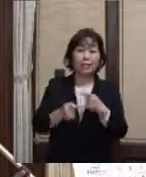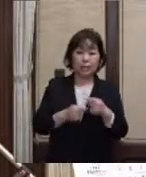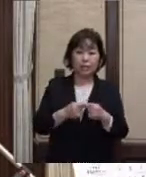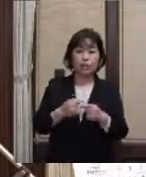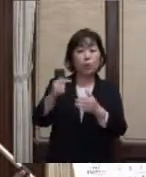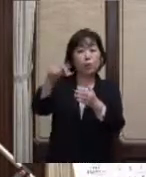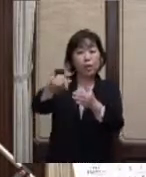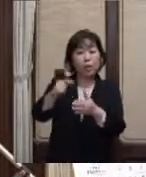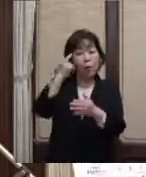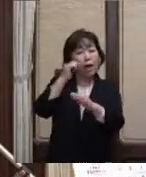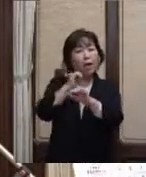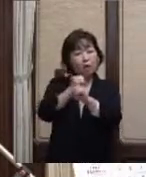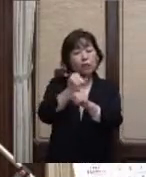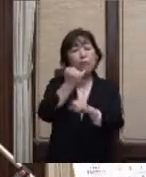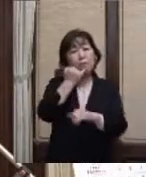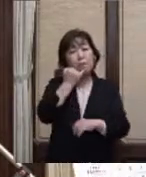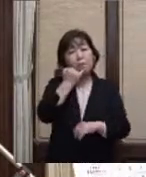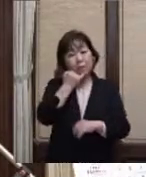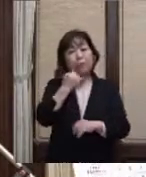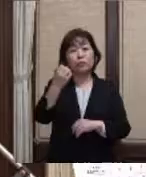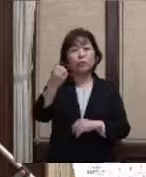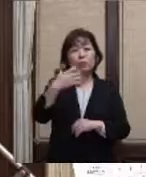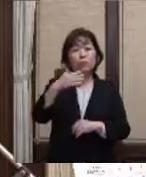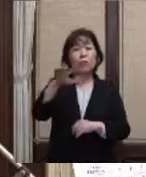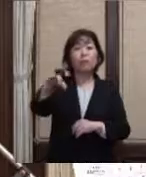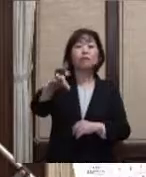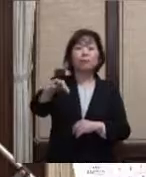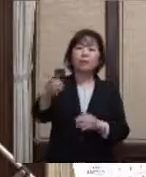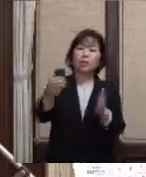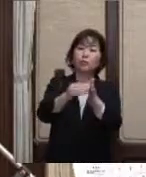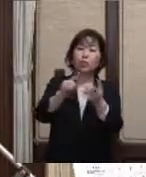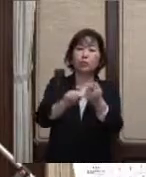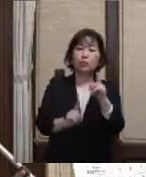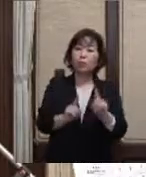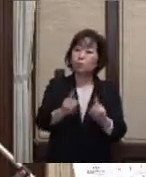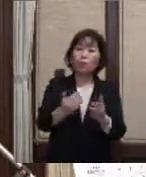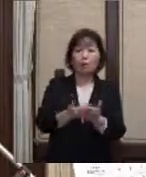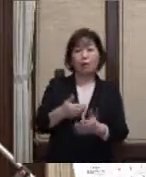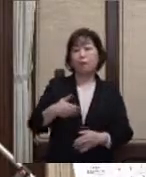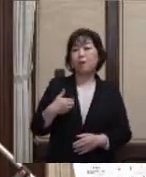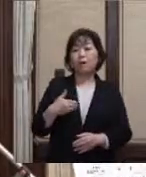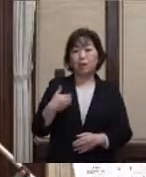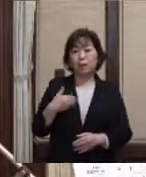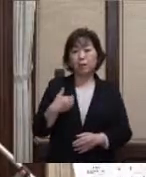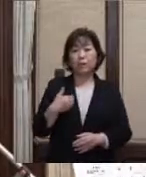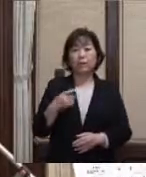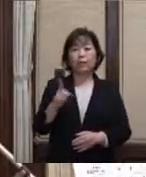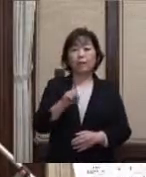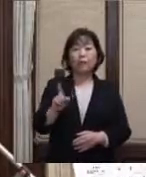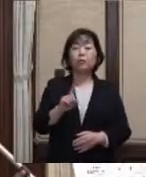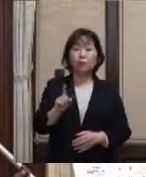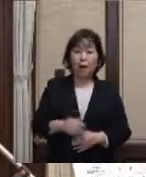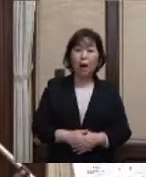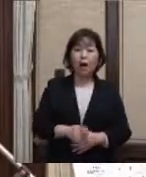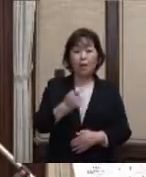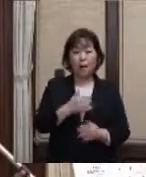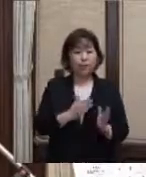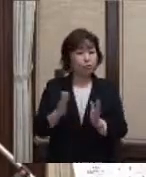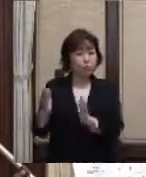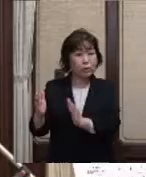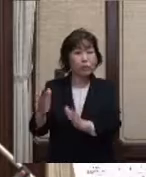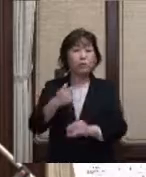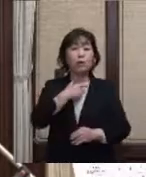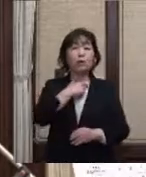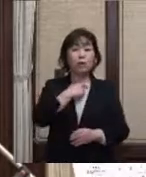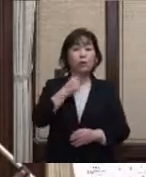中には検討してもいいっていうようなところもありますので、そこは最終的にどうなるか分かりませんけれども、なんとか、構えだけはしたいな